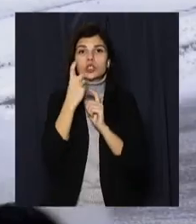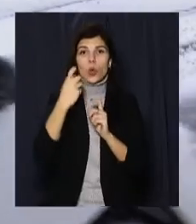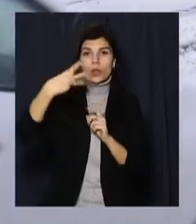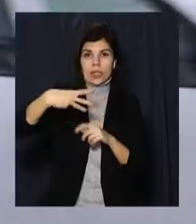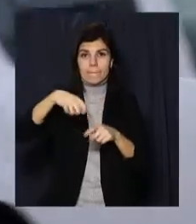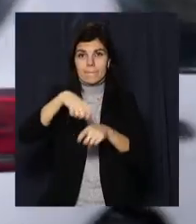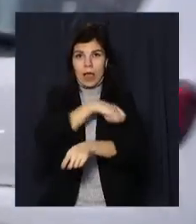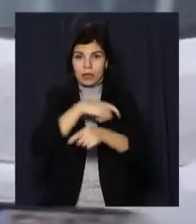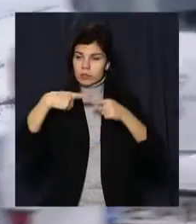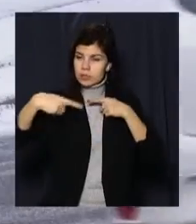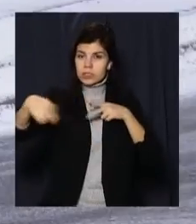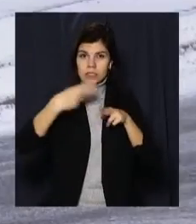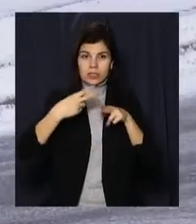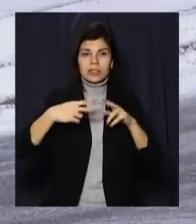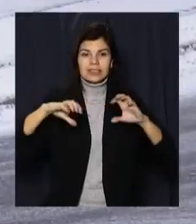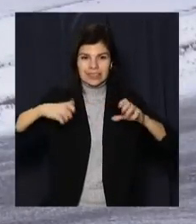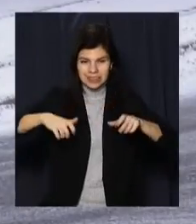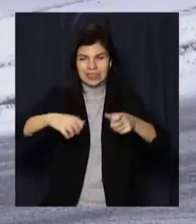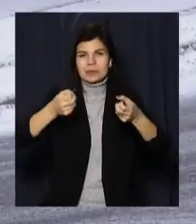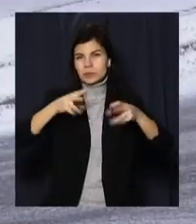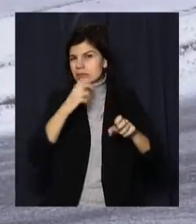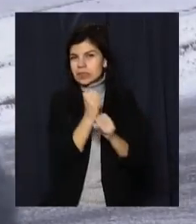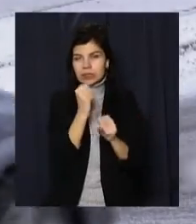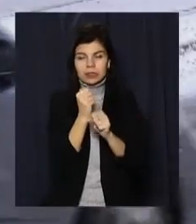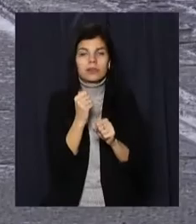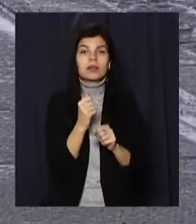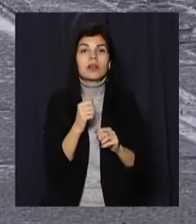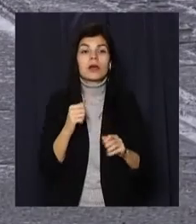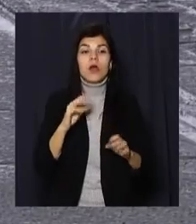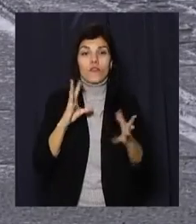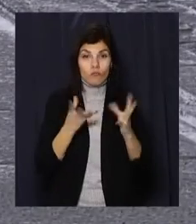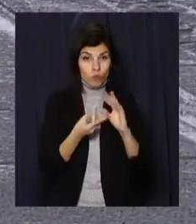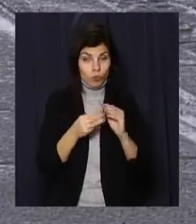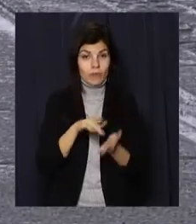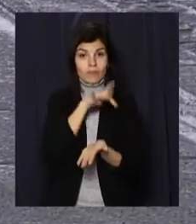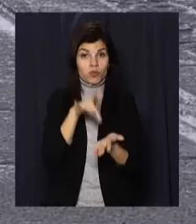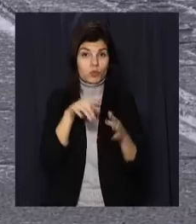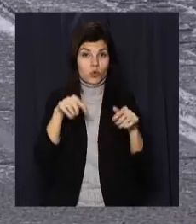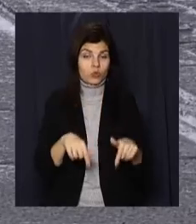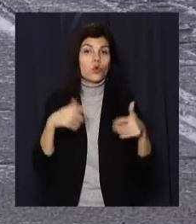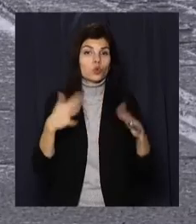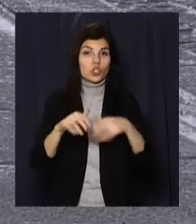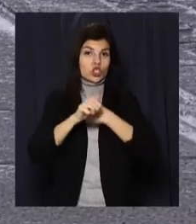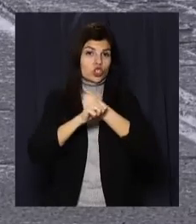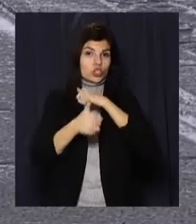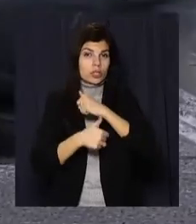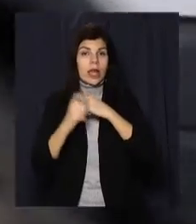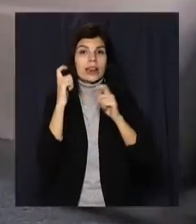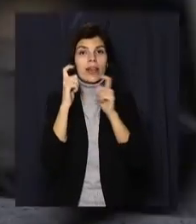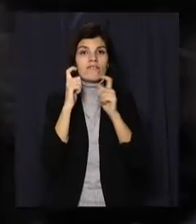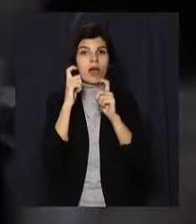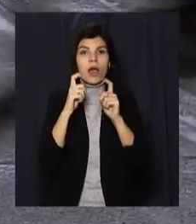метрів шляху, уклали бруківку та залізобетонні плити. Загалом у місті цьогоріч вже замінили 16